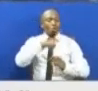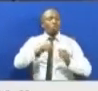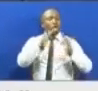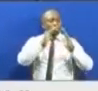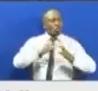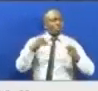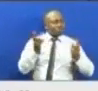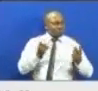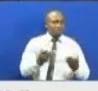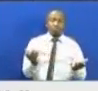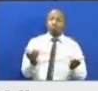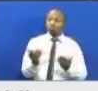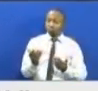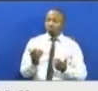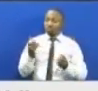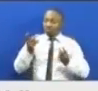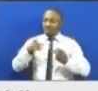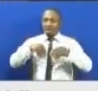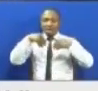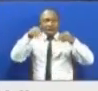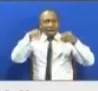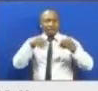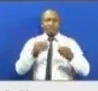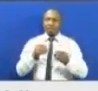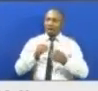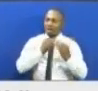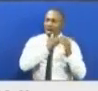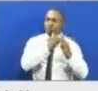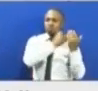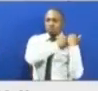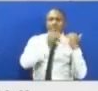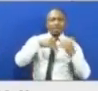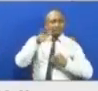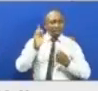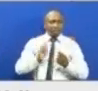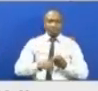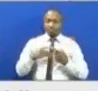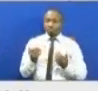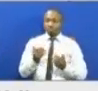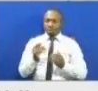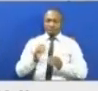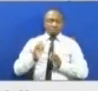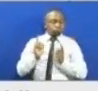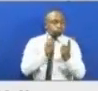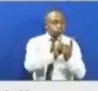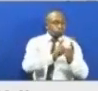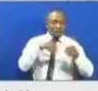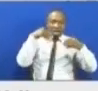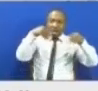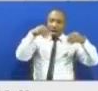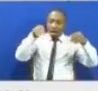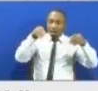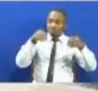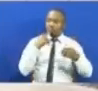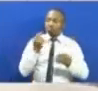kuishi. Bila shaka dalali ni suluhisho muhimu hapa. Kwenda pale dalali anakuchukua, anakwambia bana unakinitoa hapa mpaka